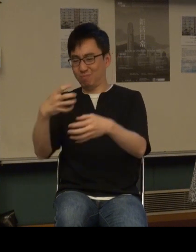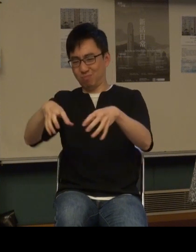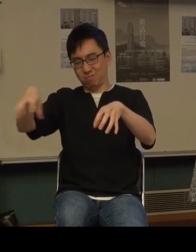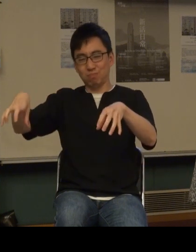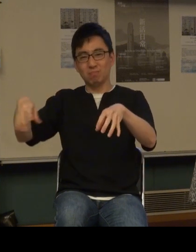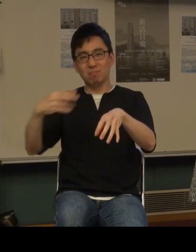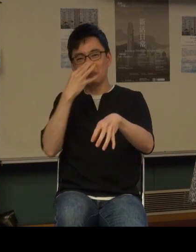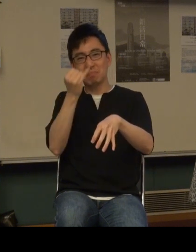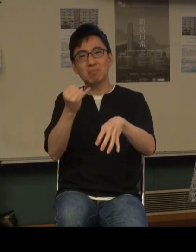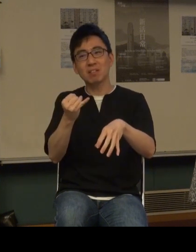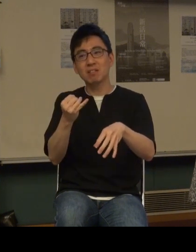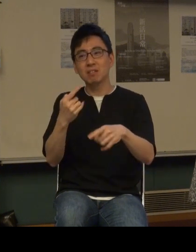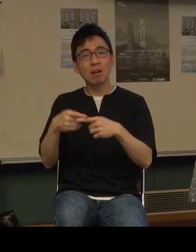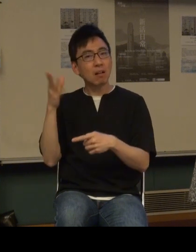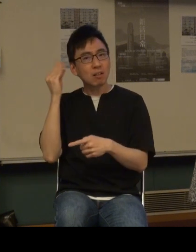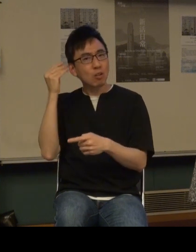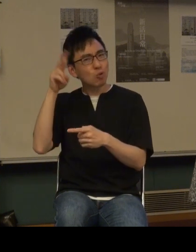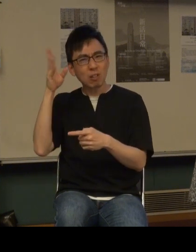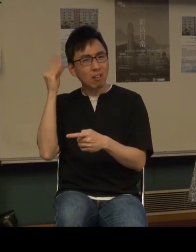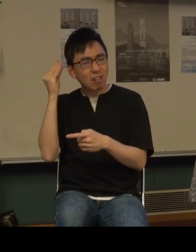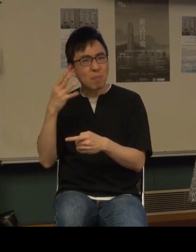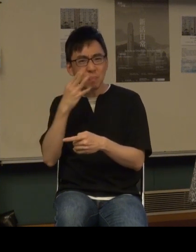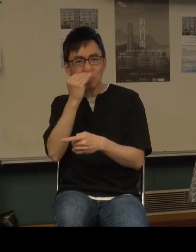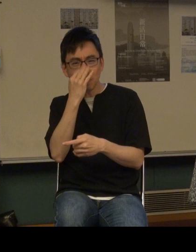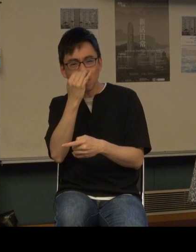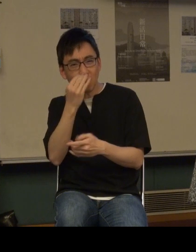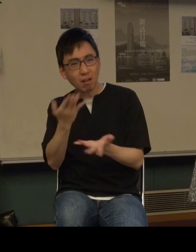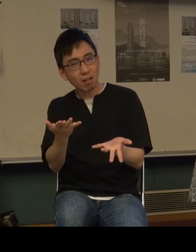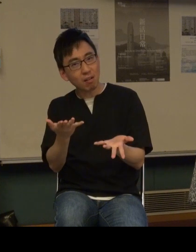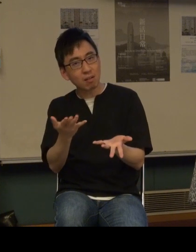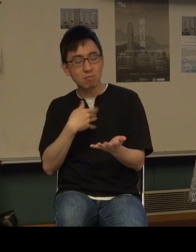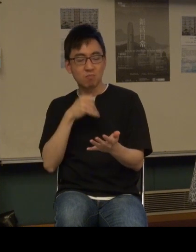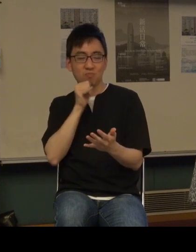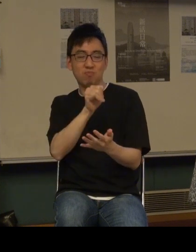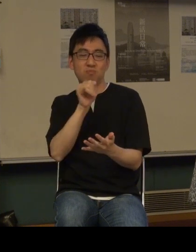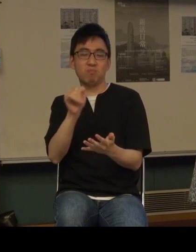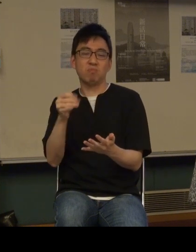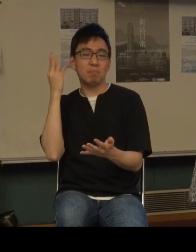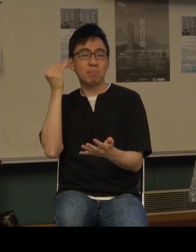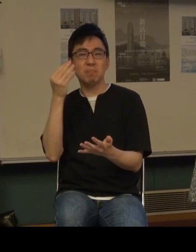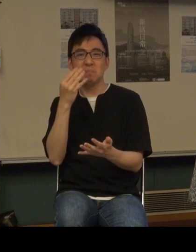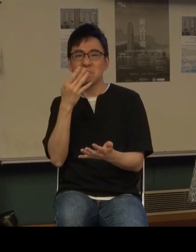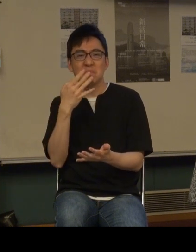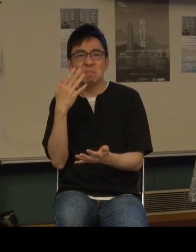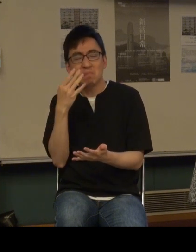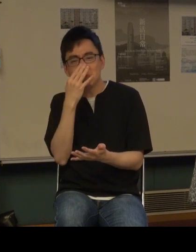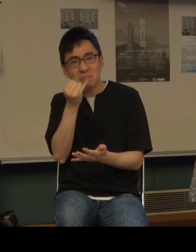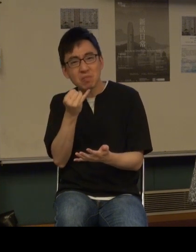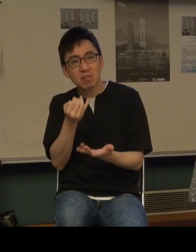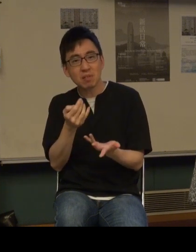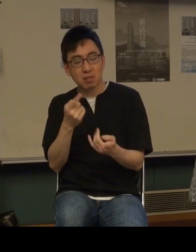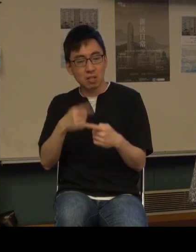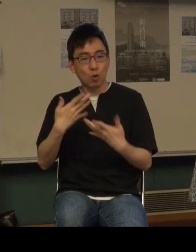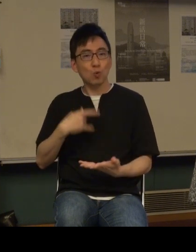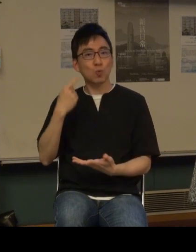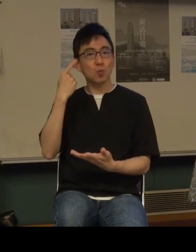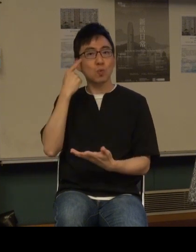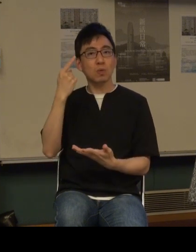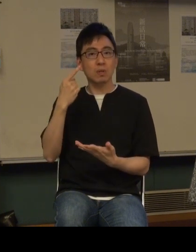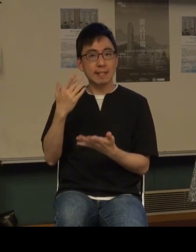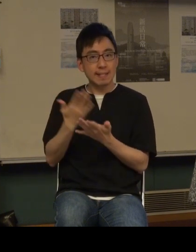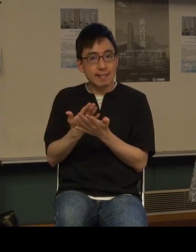唔靚，係我哋聽到最多嘅，即係關於現代建築嘅一個批評。咁所以咧，我自己就好想咧有一個即係